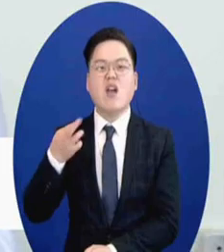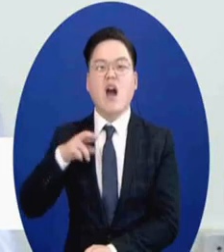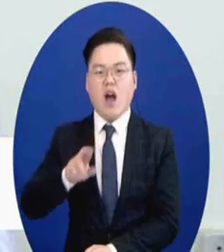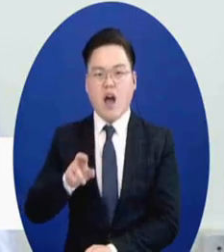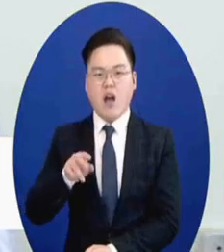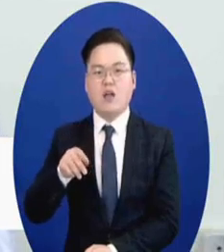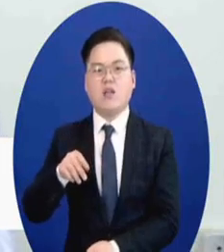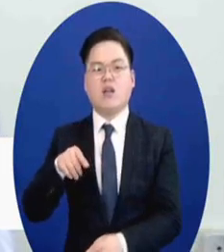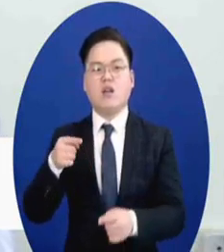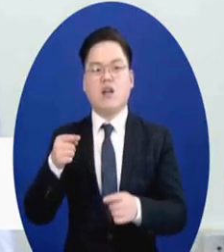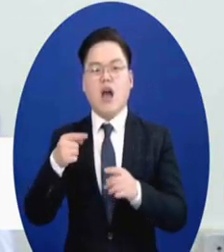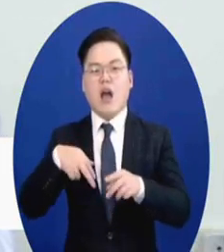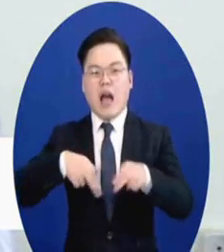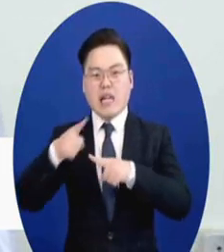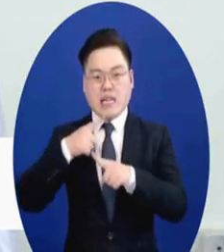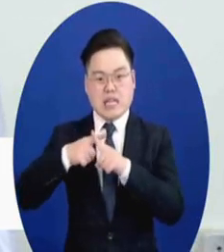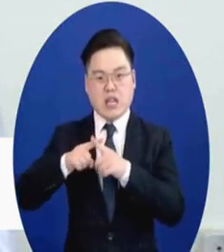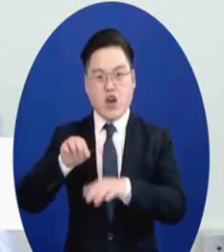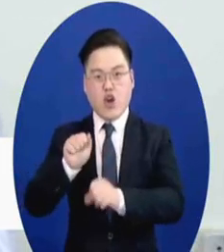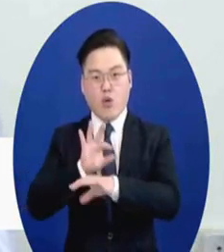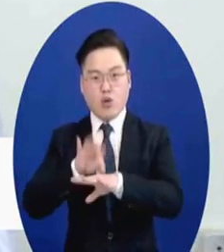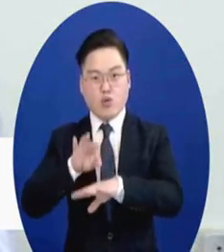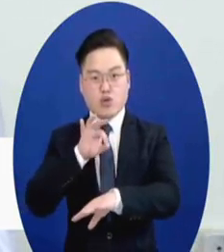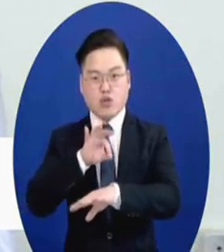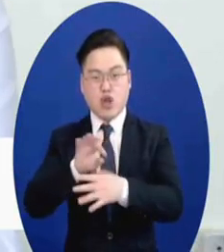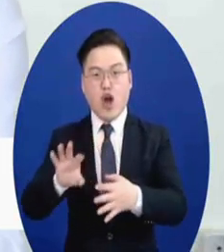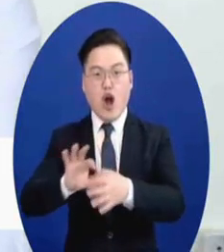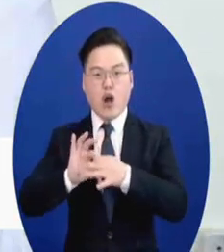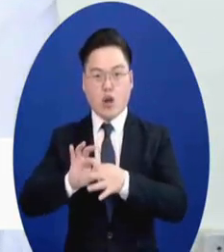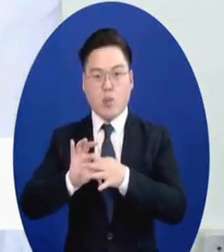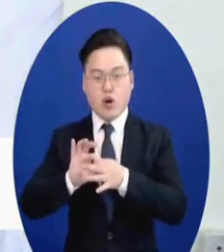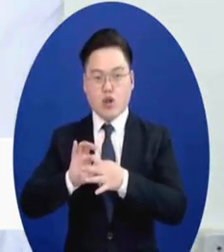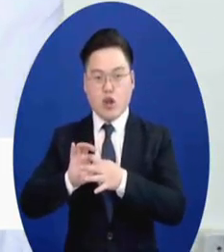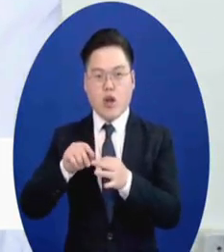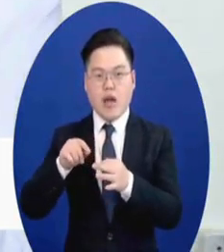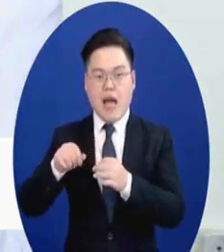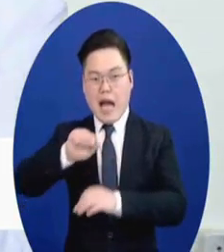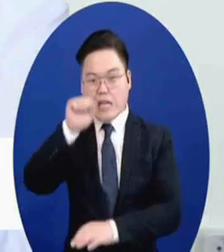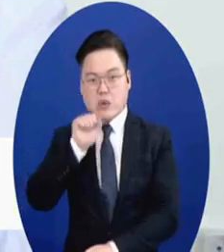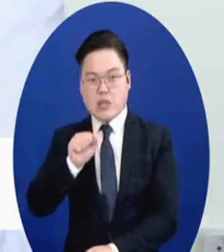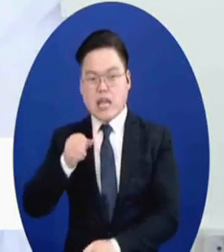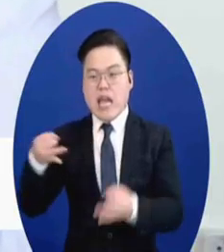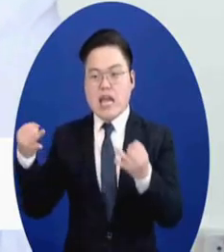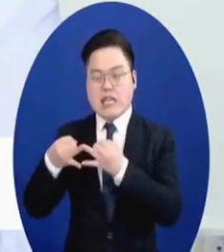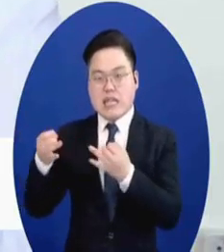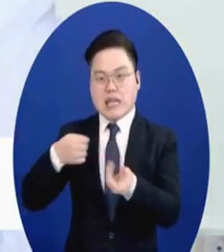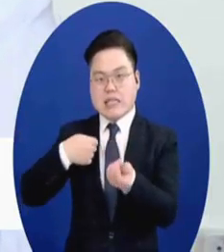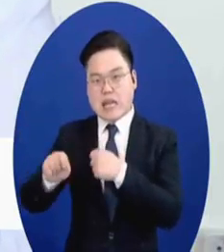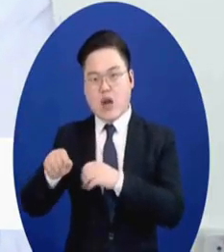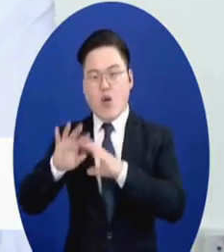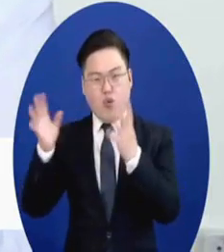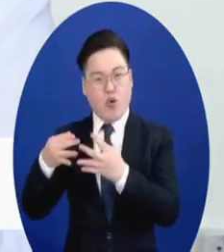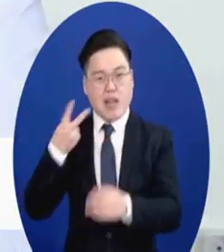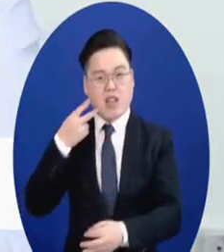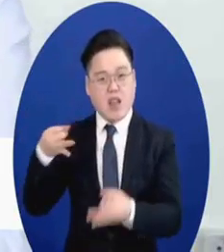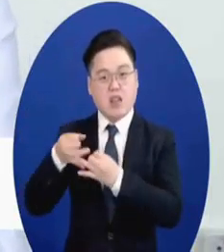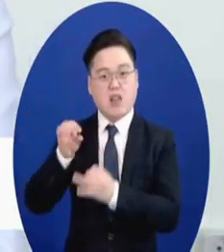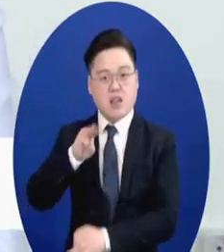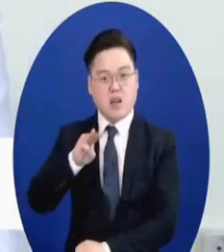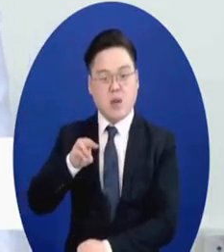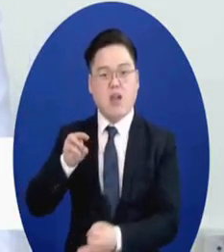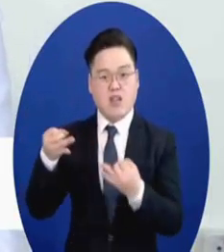тухайлбал бол хатуу хөл хорой бий өнөөдөр энэ ковидын цар тахал хөл хоройтой холбоотой асуудал дээр цахим худалдаа, цахимаар үүсэх бүх юм явж шүү дээ. Хурал зөвлөгөө хүртэл цахим